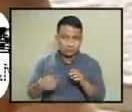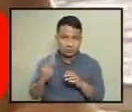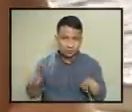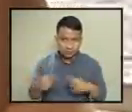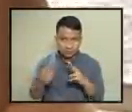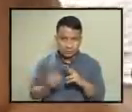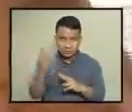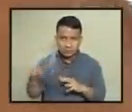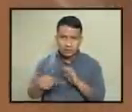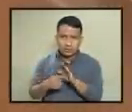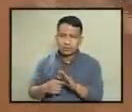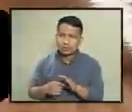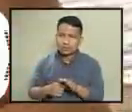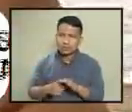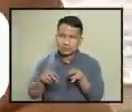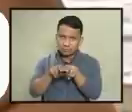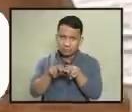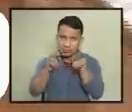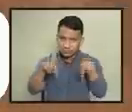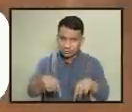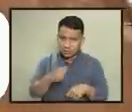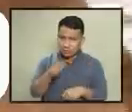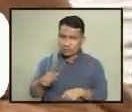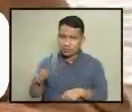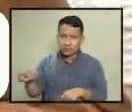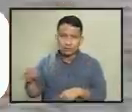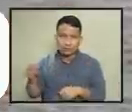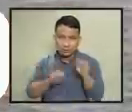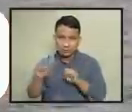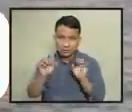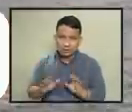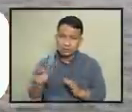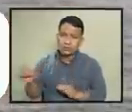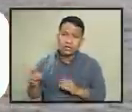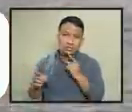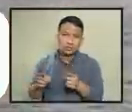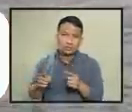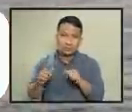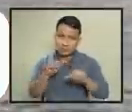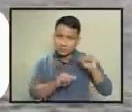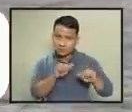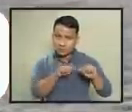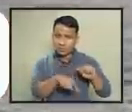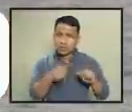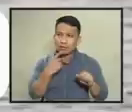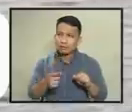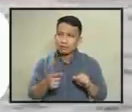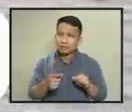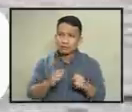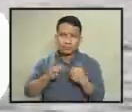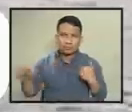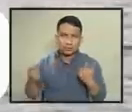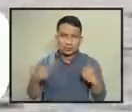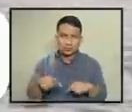bulkan ay yung ordinaryong tao kung siya may scientist. Base sa assessment ni Natanauan, malayo